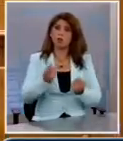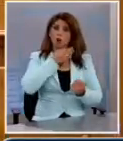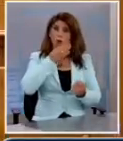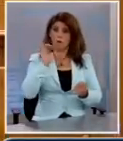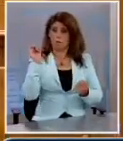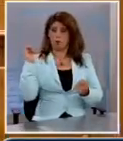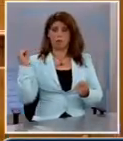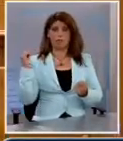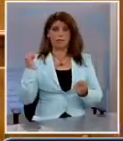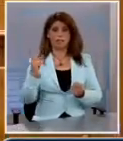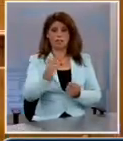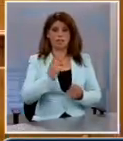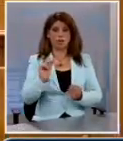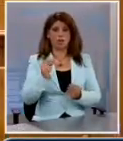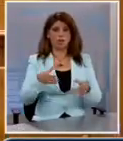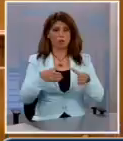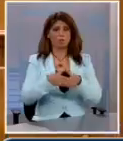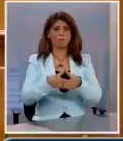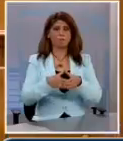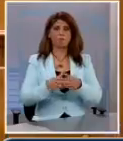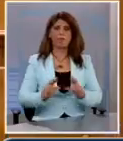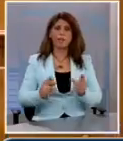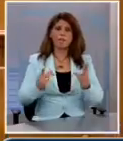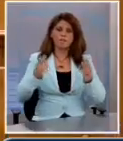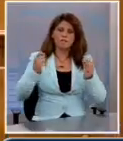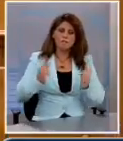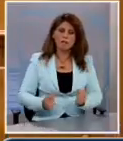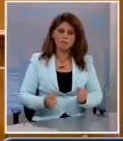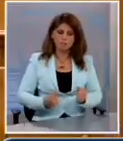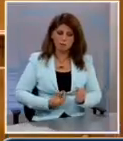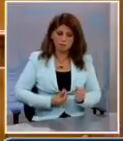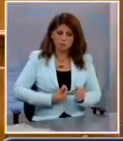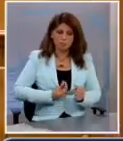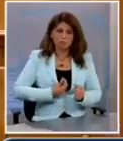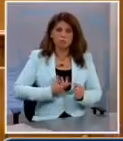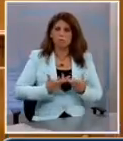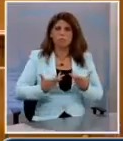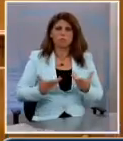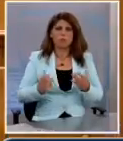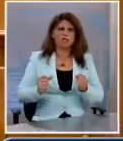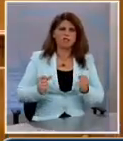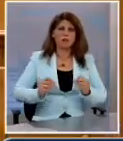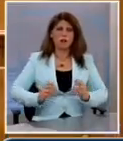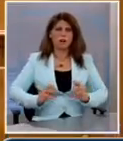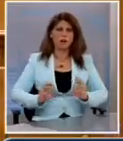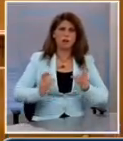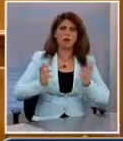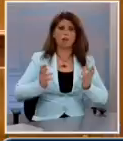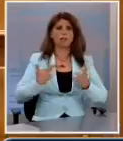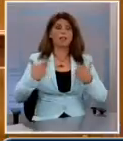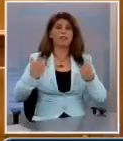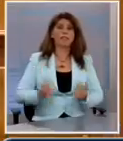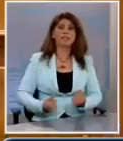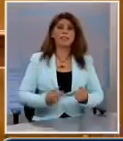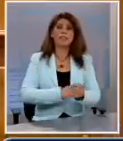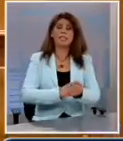στην κοινοβουλευτική ομάδα. Ενεργοποιεί τα πιο βασικά ένστικτα της ελληνικής κοινωνίας. Τροφοδοτεί την οργή γιατί δεν αντέχει